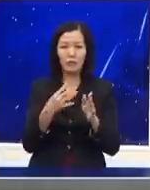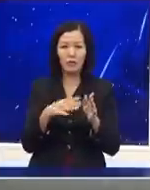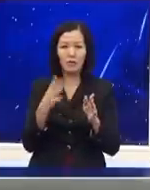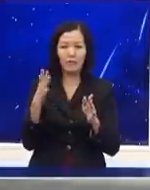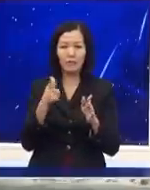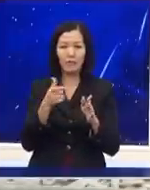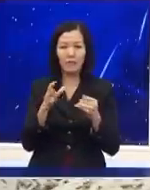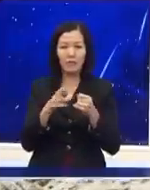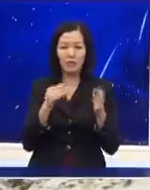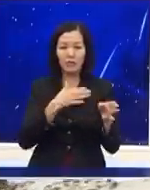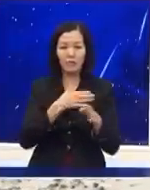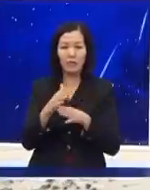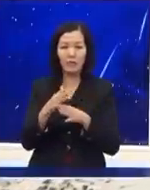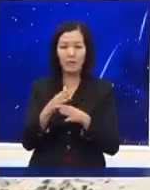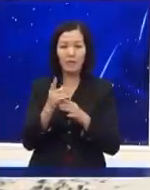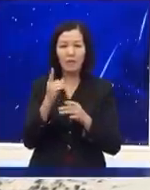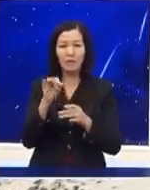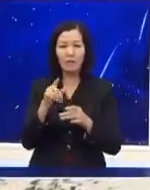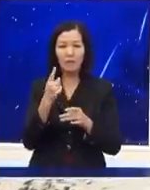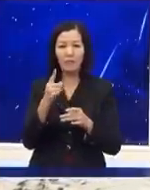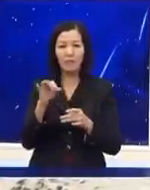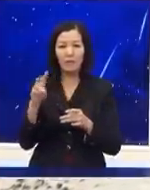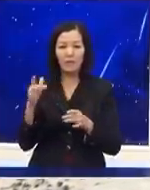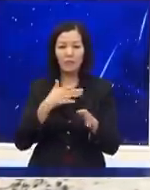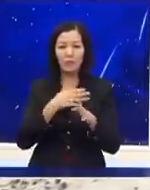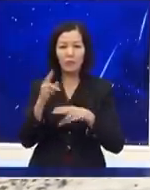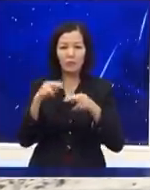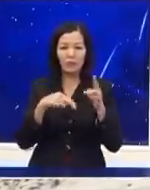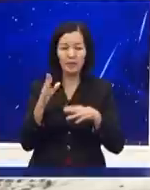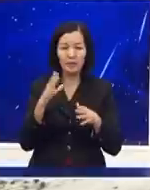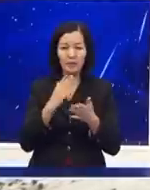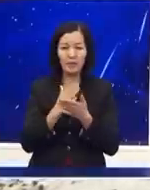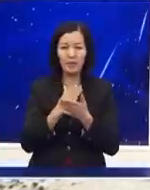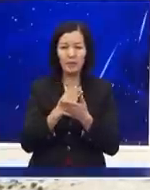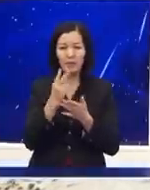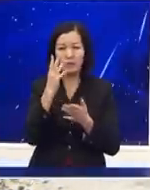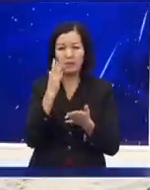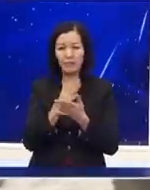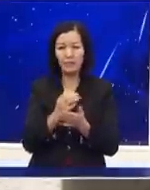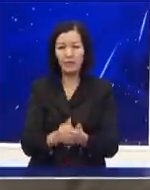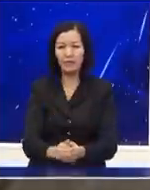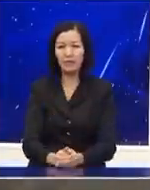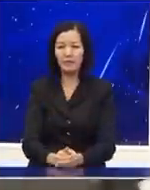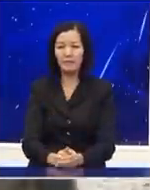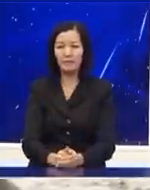жер беріліп, 1-де 1 миллиард теңге ақша бөлінген. Салынып жатқан үйлер мінекей мынау.